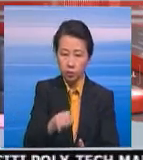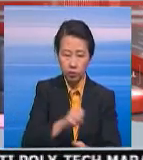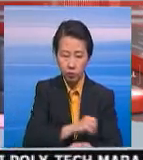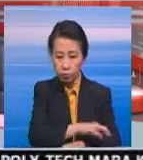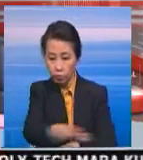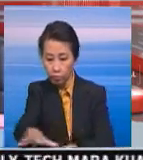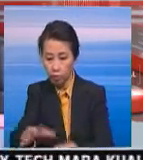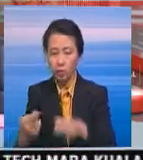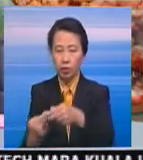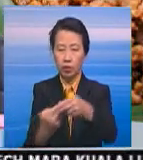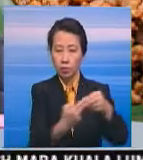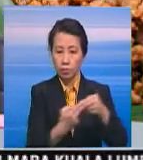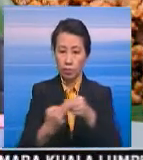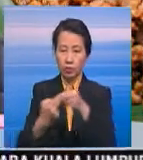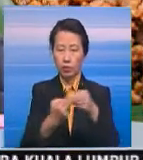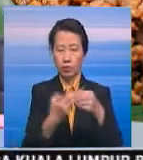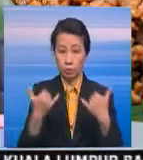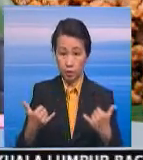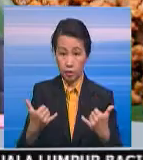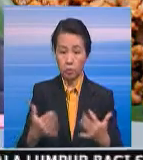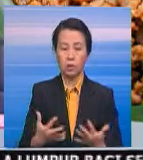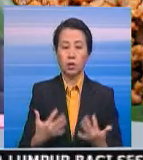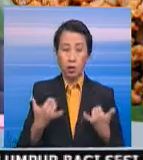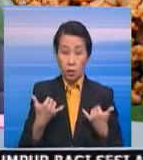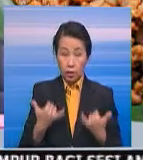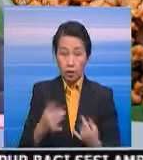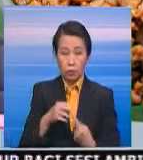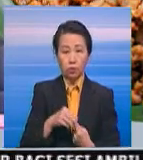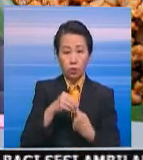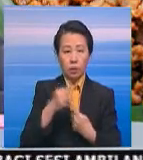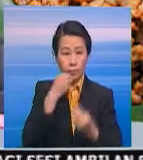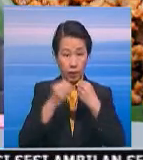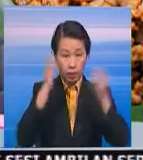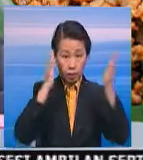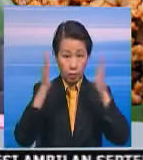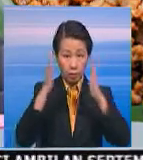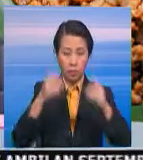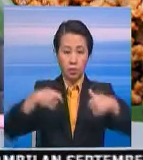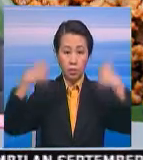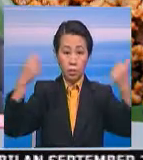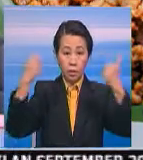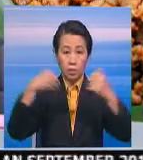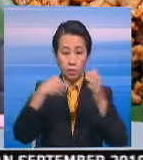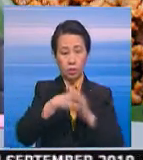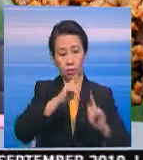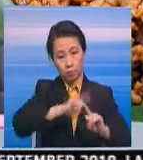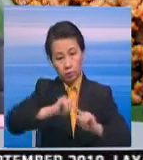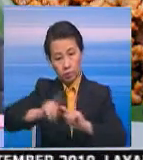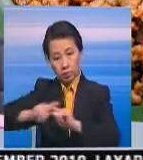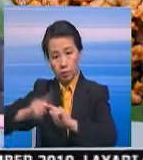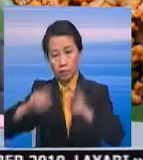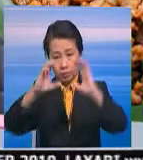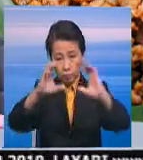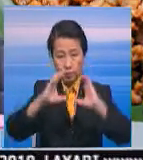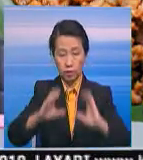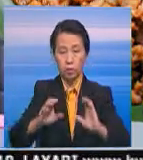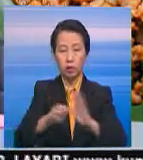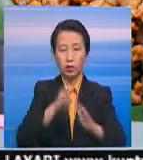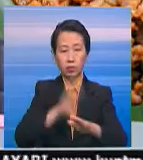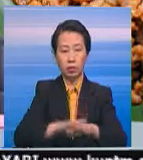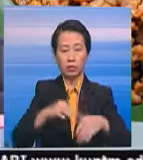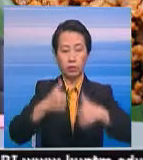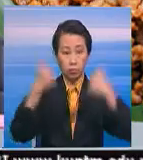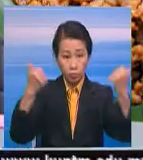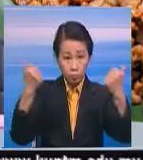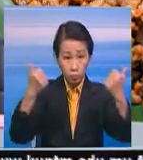mempengaruhi perpaduan sedia ada. Kini keunikan makanan di negara ini diraikan dalam pelbagai cara, bukan sahaja ketika musim